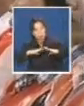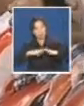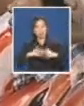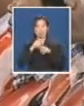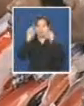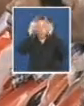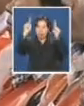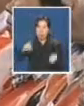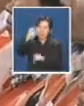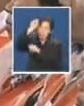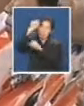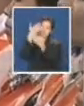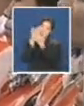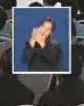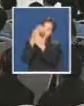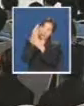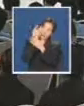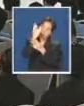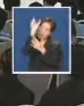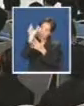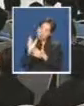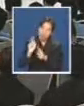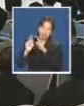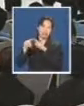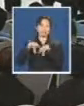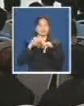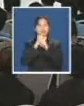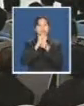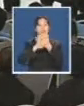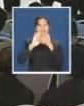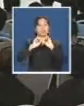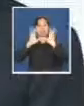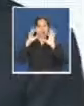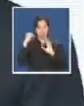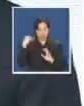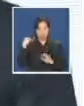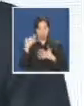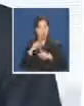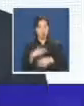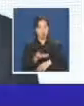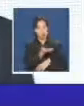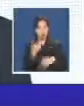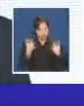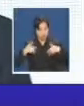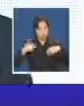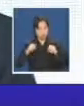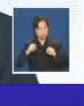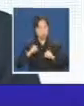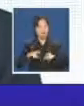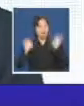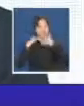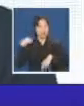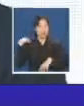แล้วก็นอกจากนั้นครับอยากจะเชิญชวนให้พี่น้องมอเตอร์ไซค์รับจ้างนั้นมาทำเต็มที่เป็นอาสาพิทักษ์ดูแลชุมชน